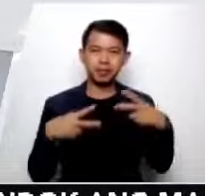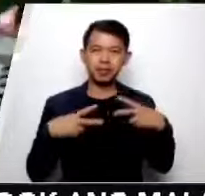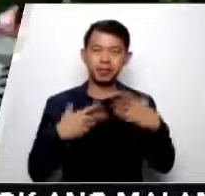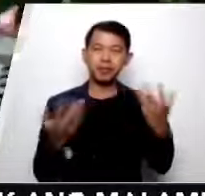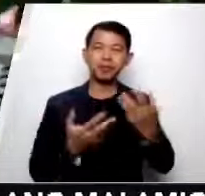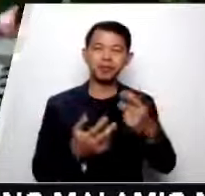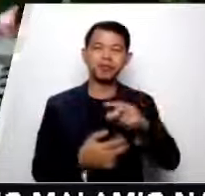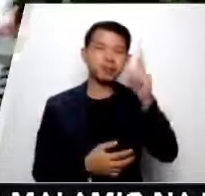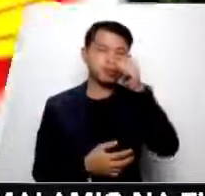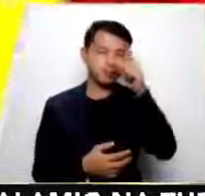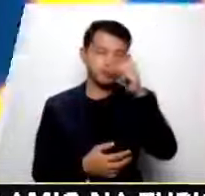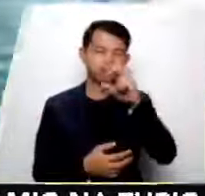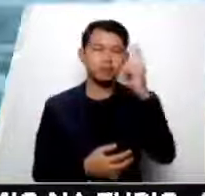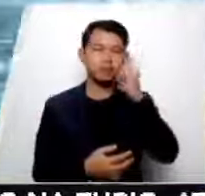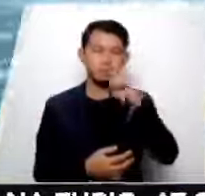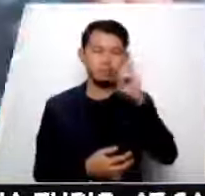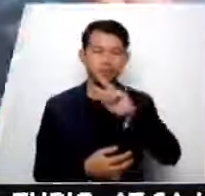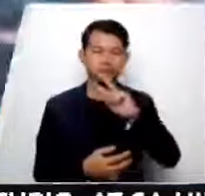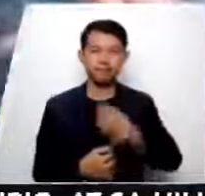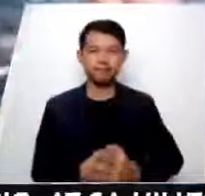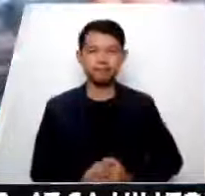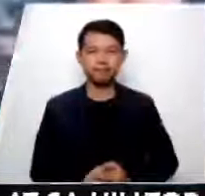Andal.